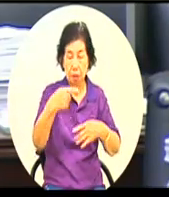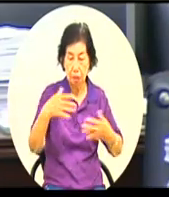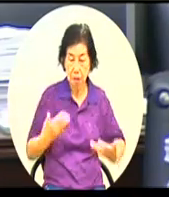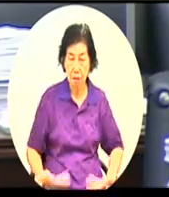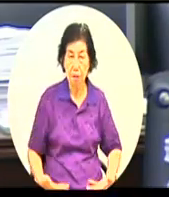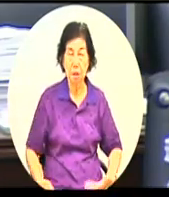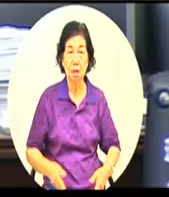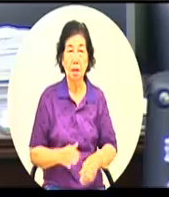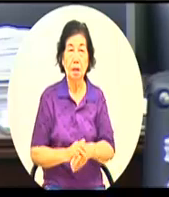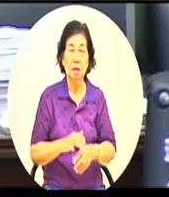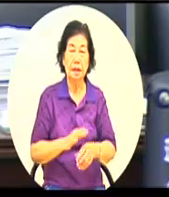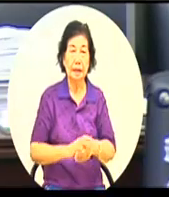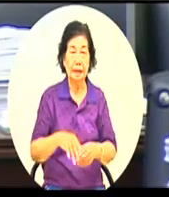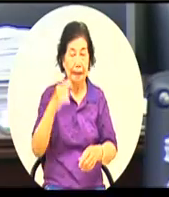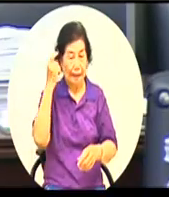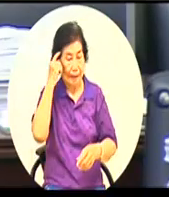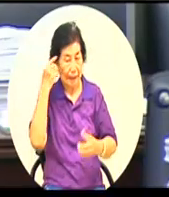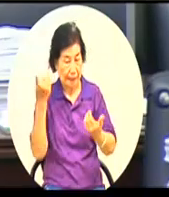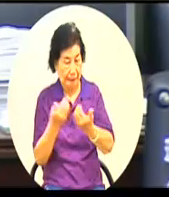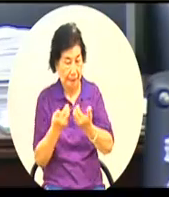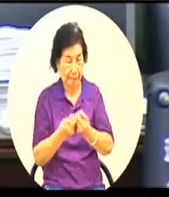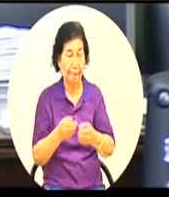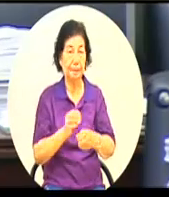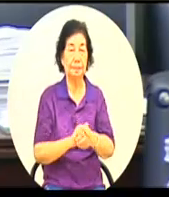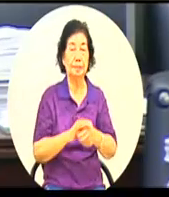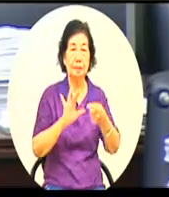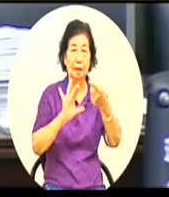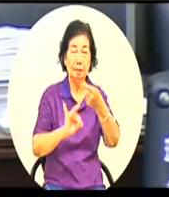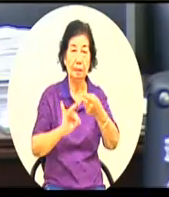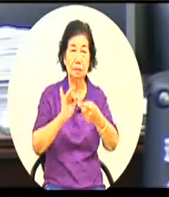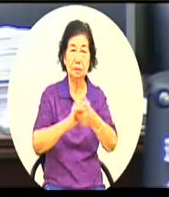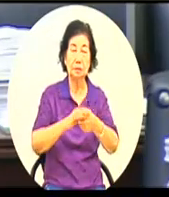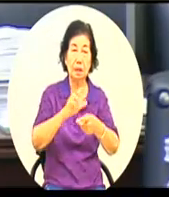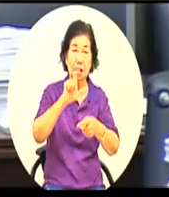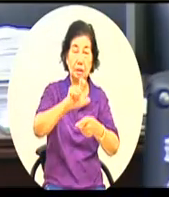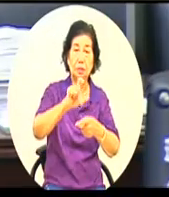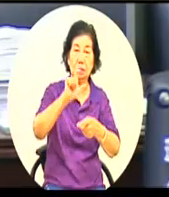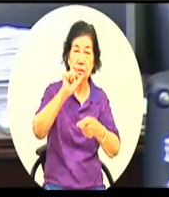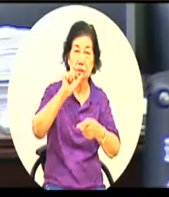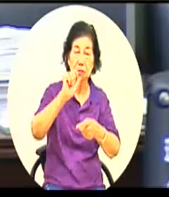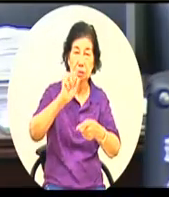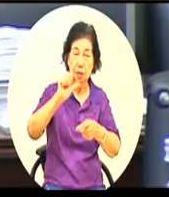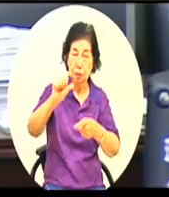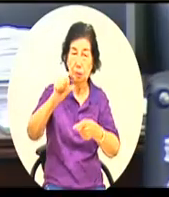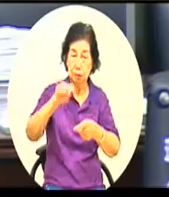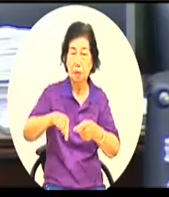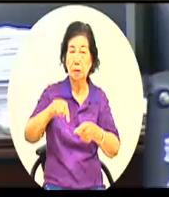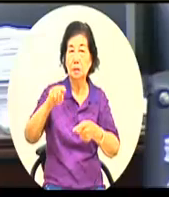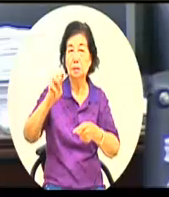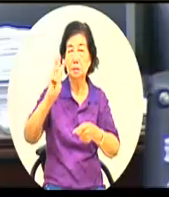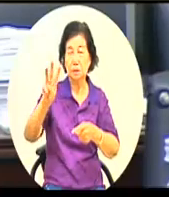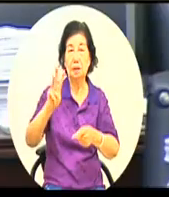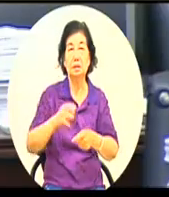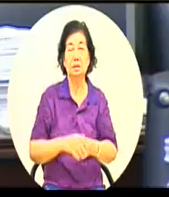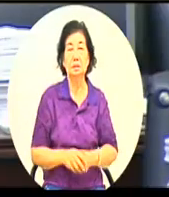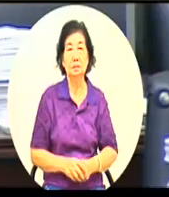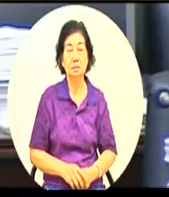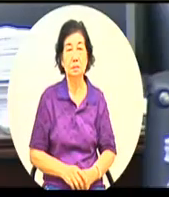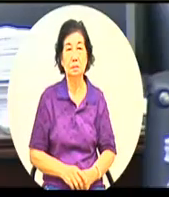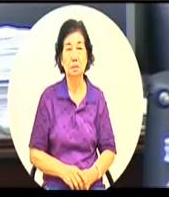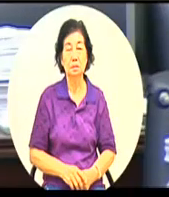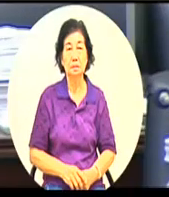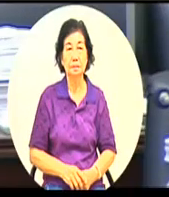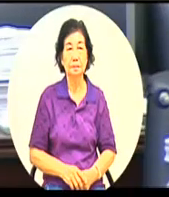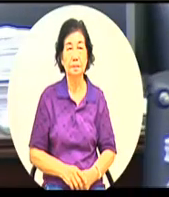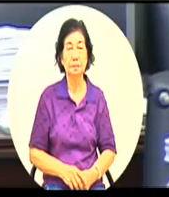无满意65.3%，啊，这个发干。啊，我请问咱市